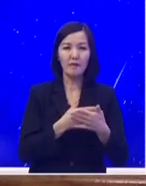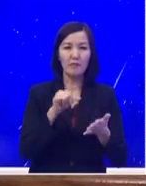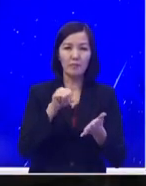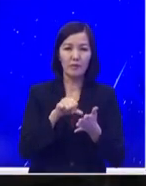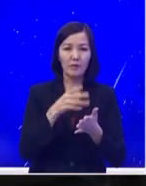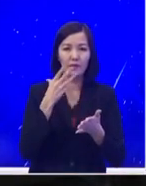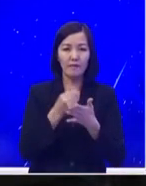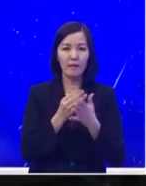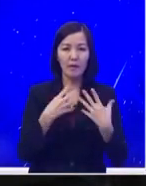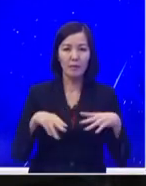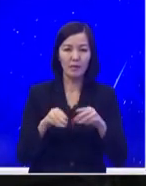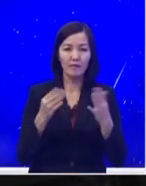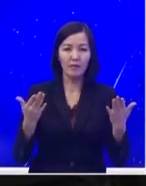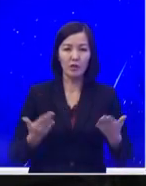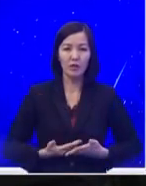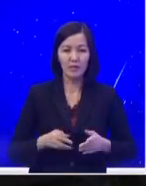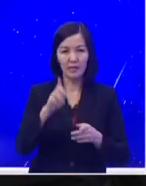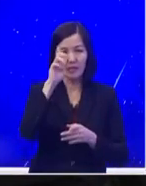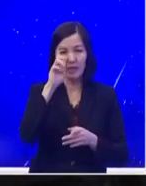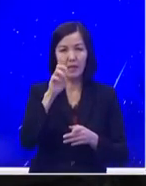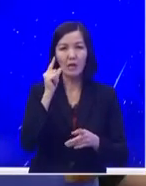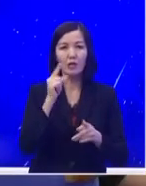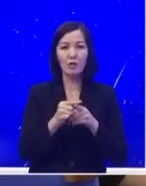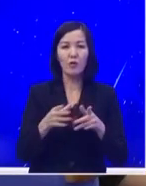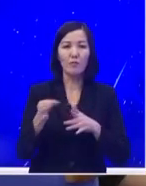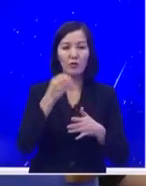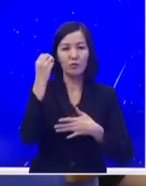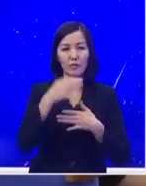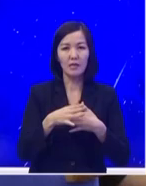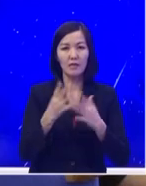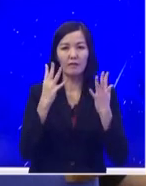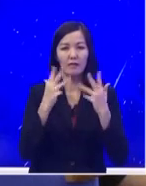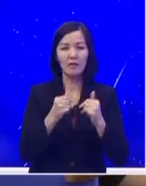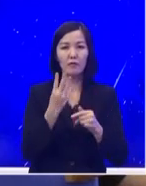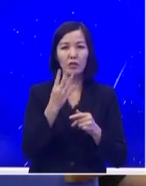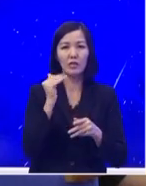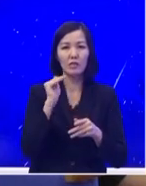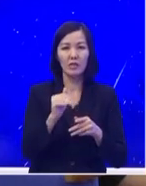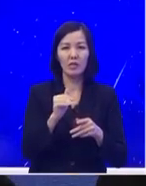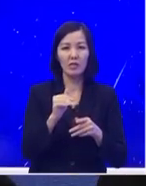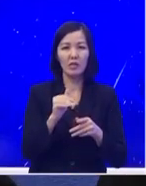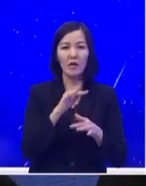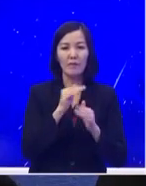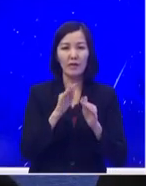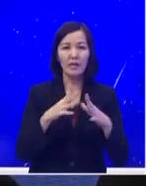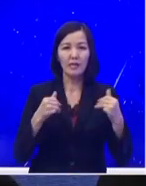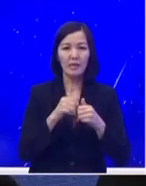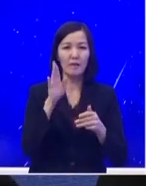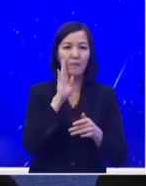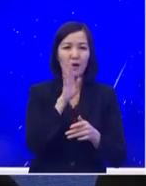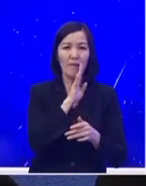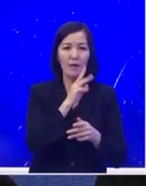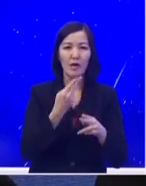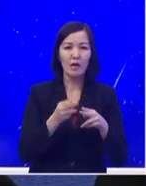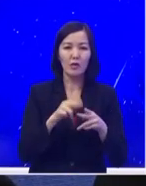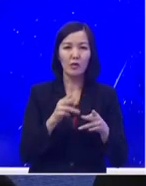позицию своим участием в общественной жизни страны. К слову, в областном центре насчитывается 4 с лишним тысячи многодетных матерей, среди